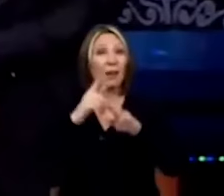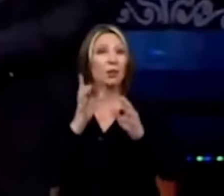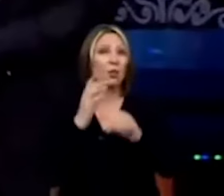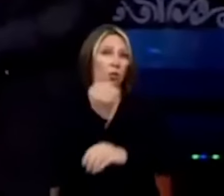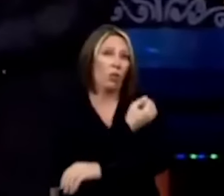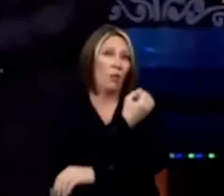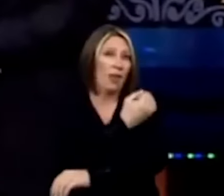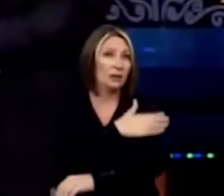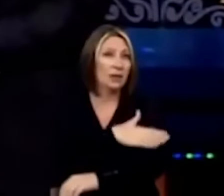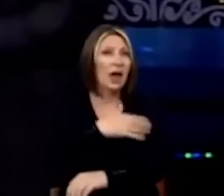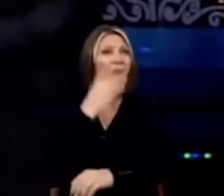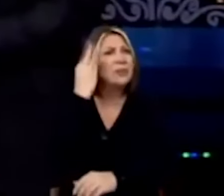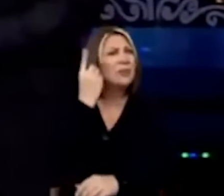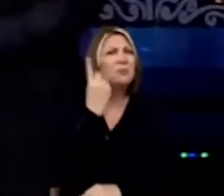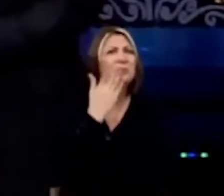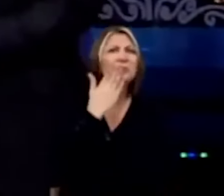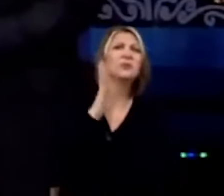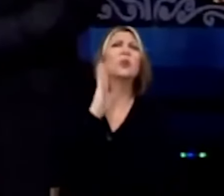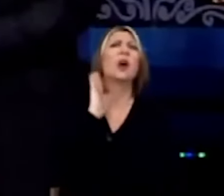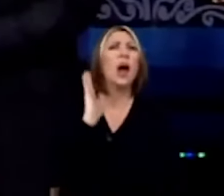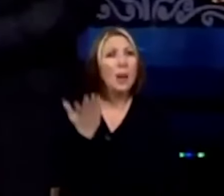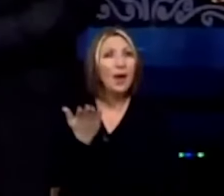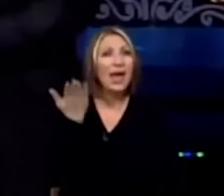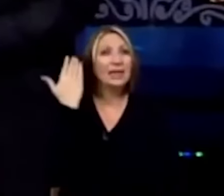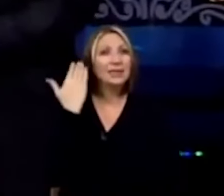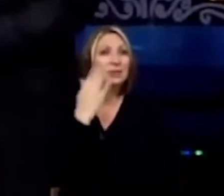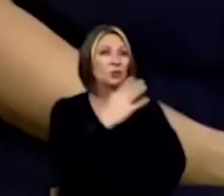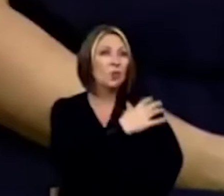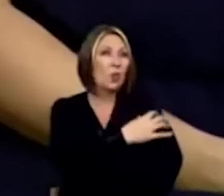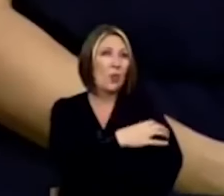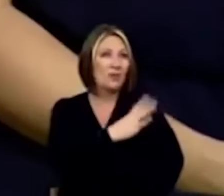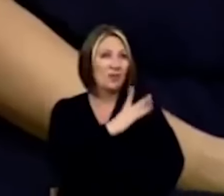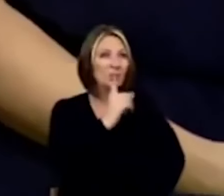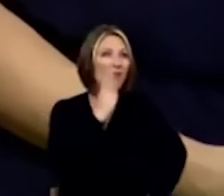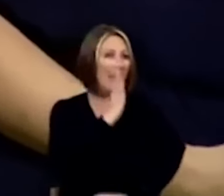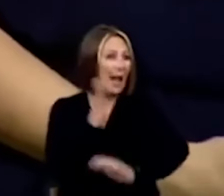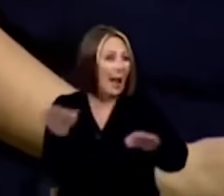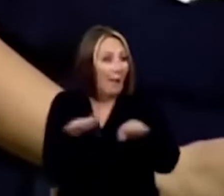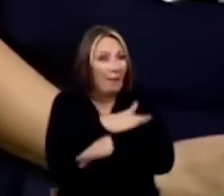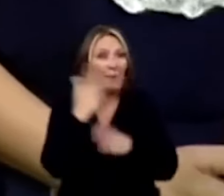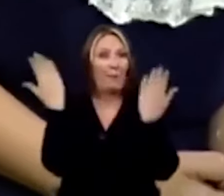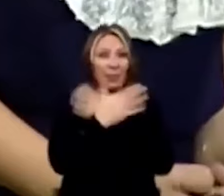dövmelerinden. Pek anlam yükleyerek yapmadım aslında. Eski dövmemi kapatmak için yaptım yani.